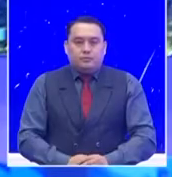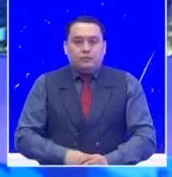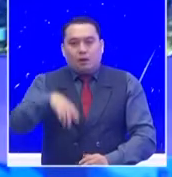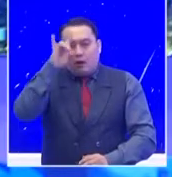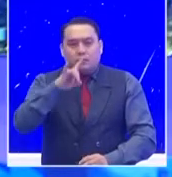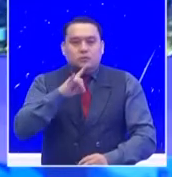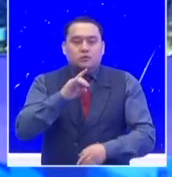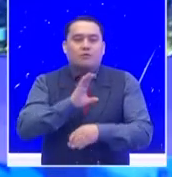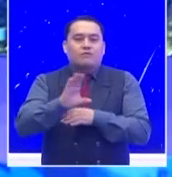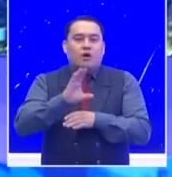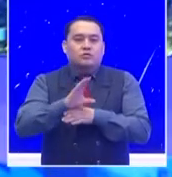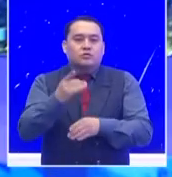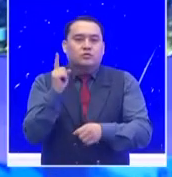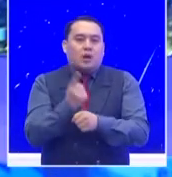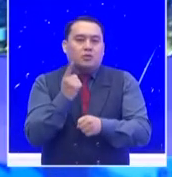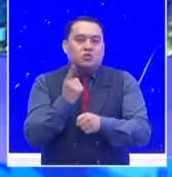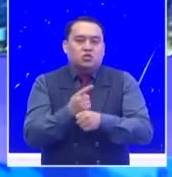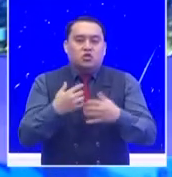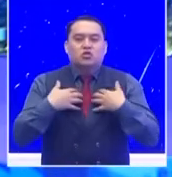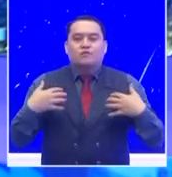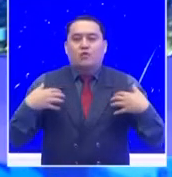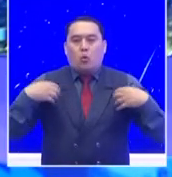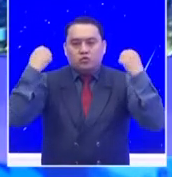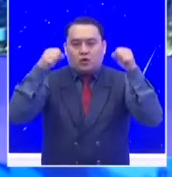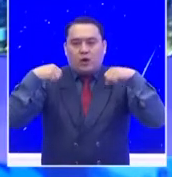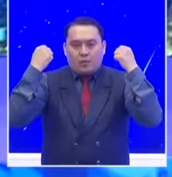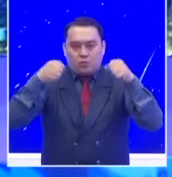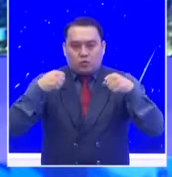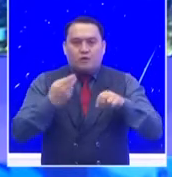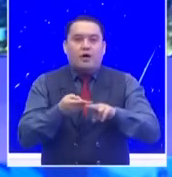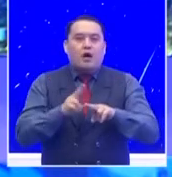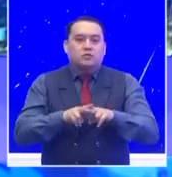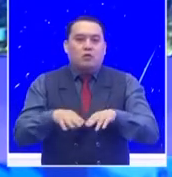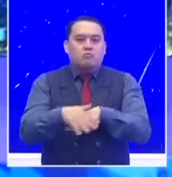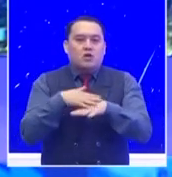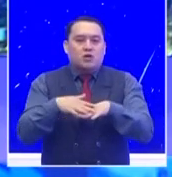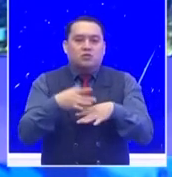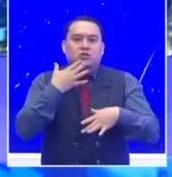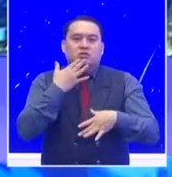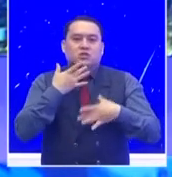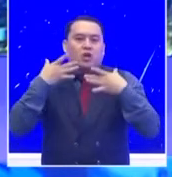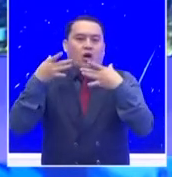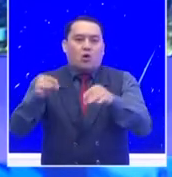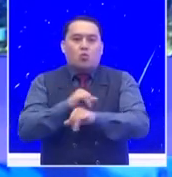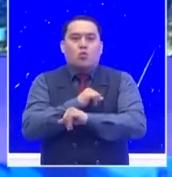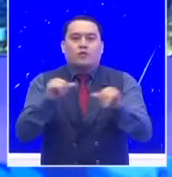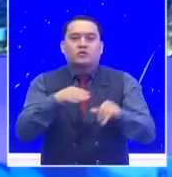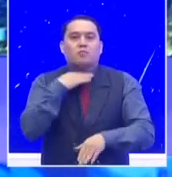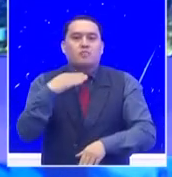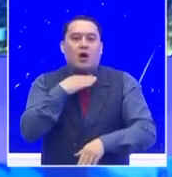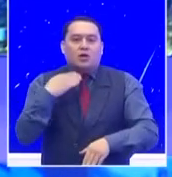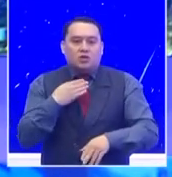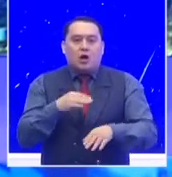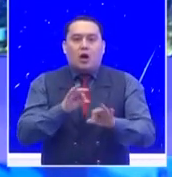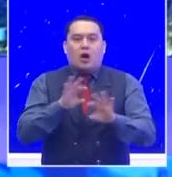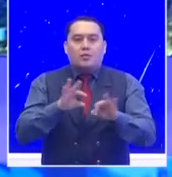Казахстан запретил вывозить из страны живое поголовье крупного и мелкого рогатого скота. Из-за массового экспорта необоснованно росли цены на мясо,